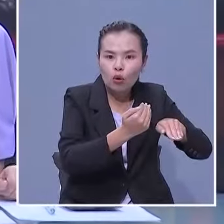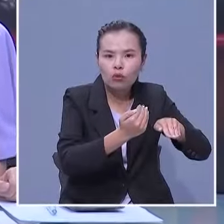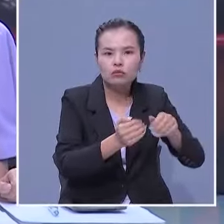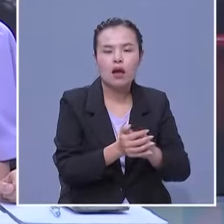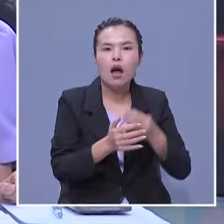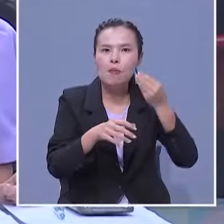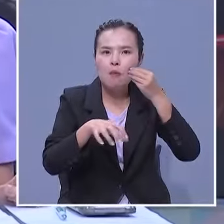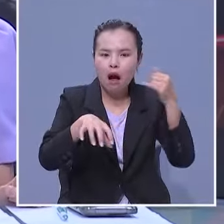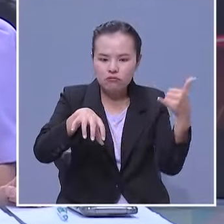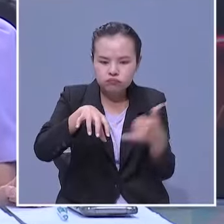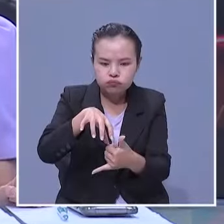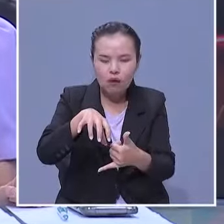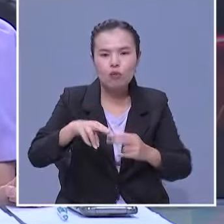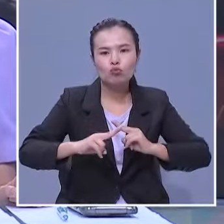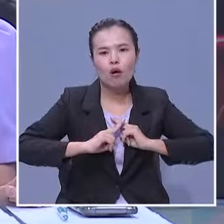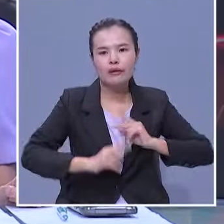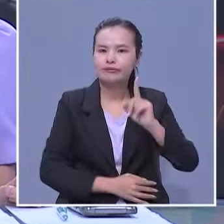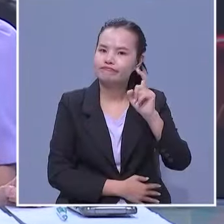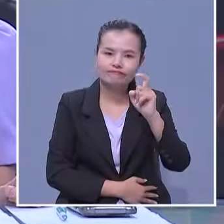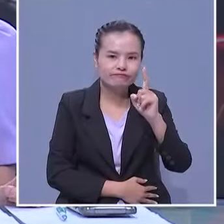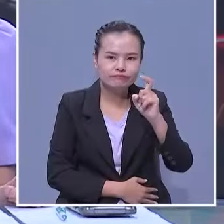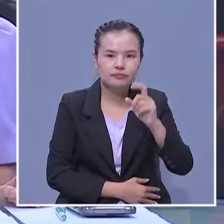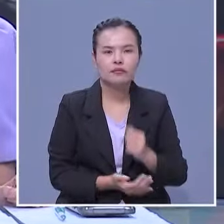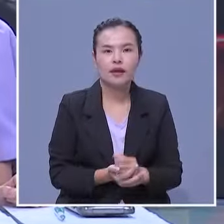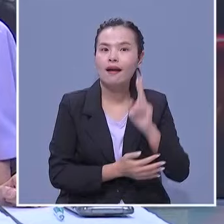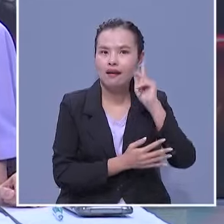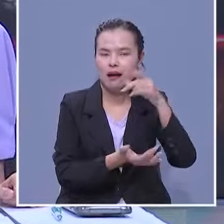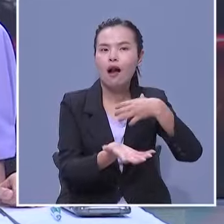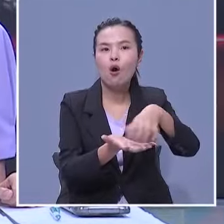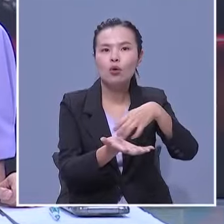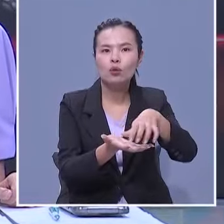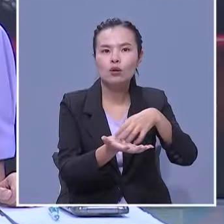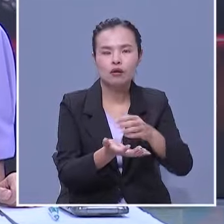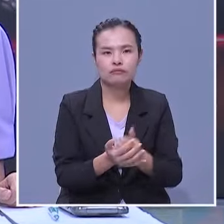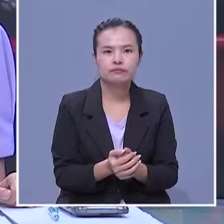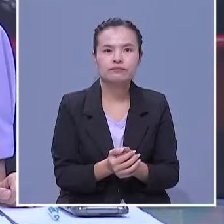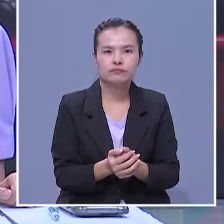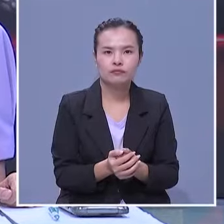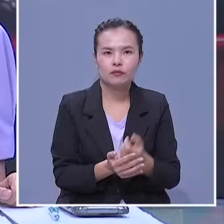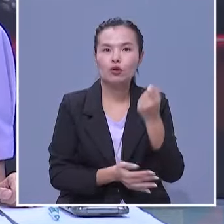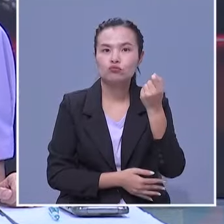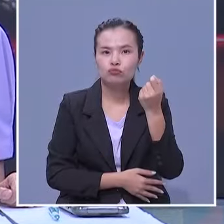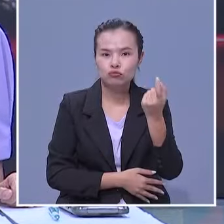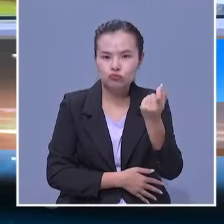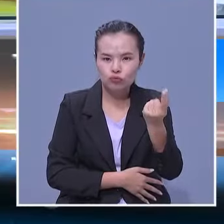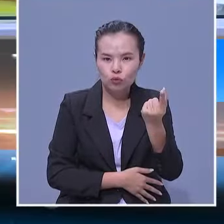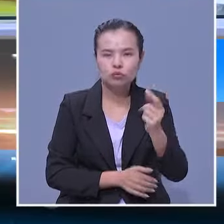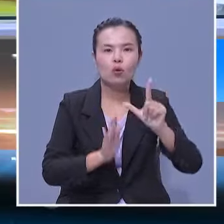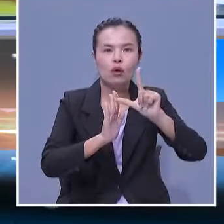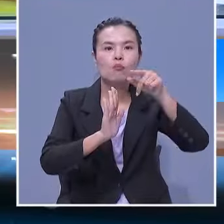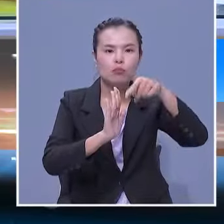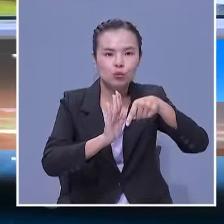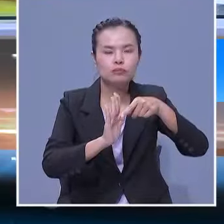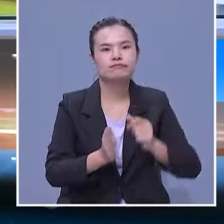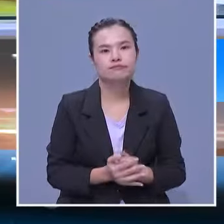ถกลับเข้าไปบ้านพักของตัวเองได้ไปติดตามสถานการณ์ล่าสุดกับผู้สื่อข่าวของเราคุณหทัยพันธ์โถดีรายงานสดมาจากจังหวัดลำพูนค่ะ